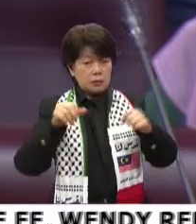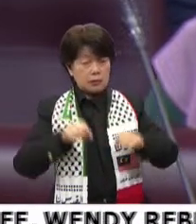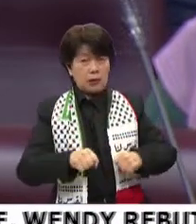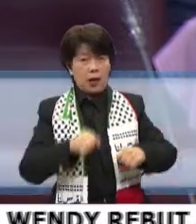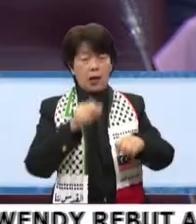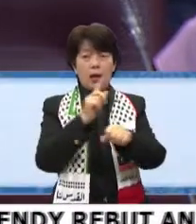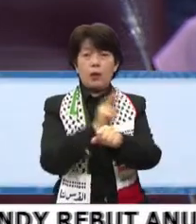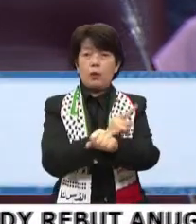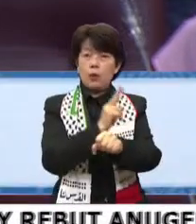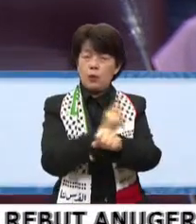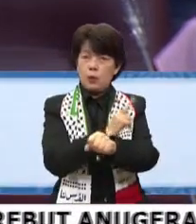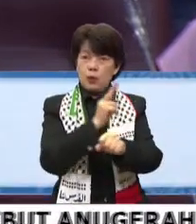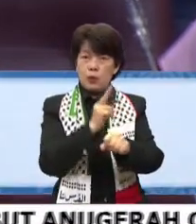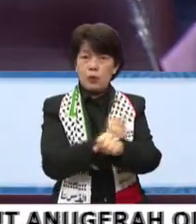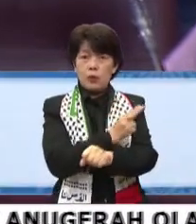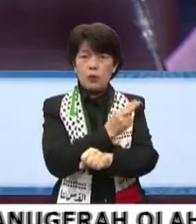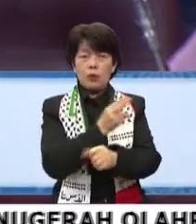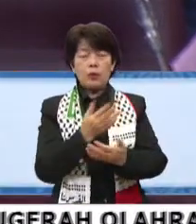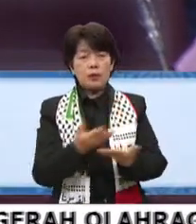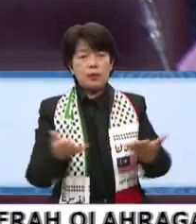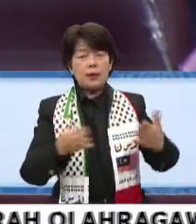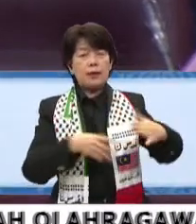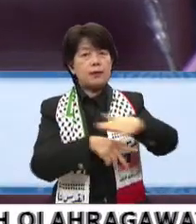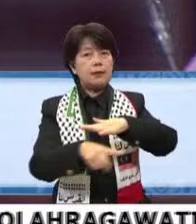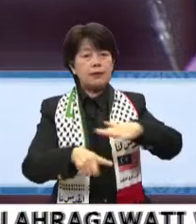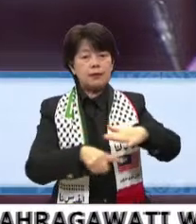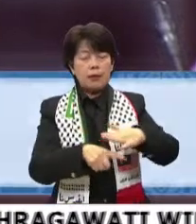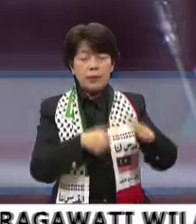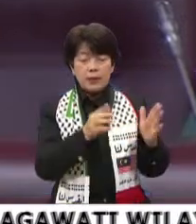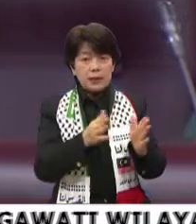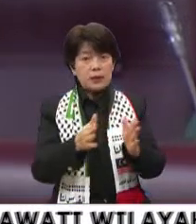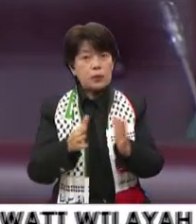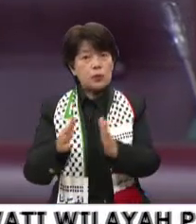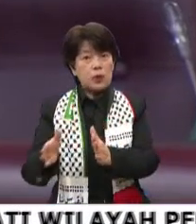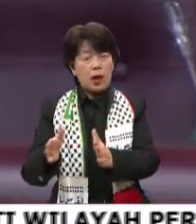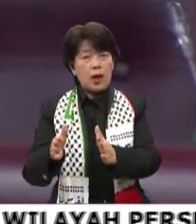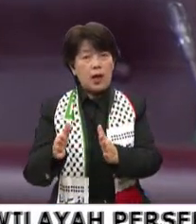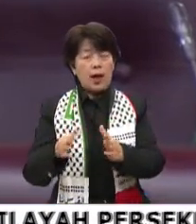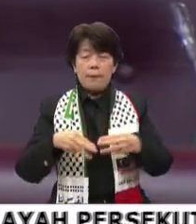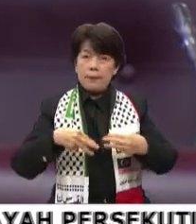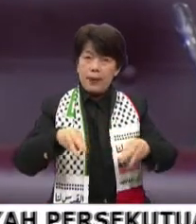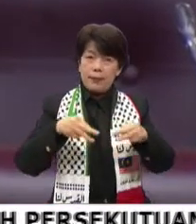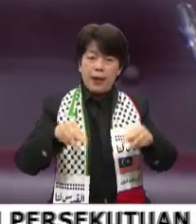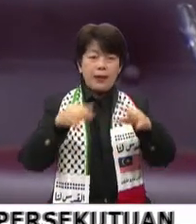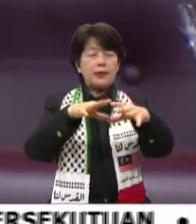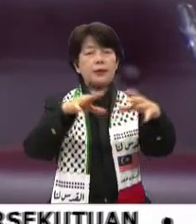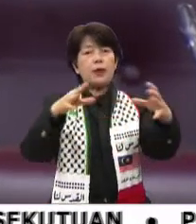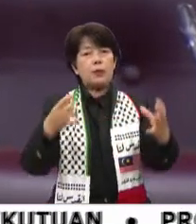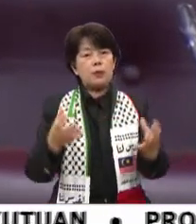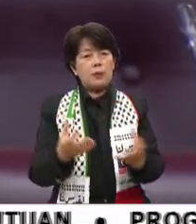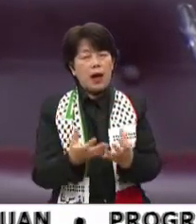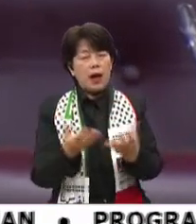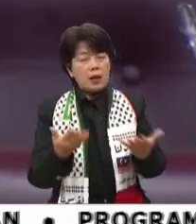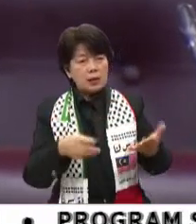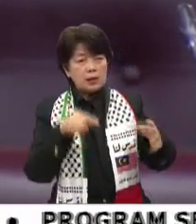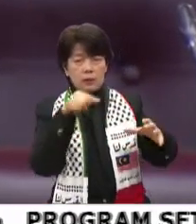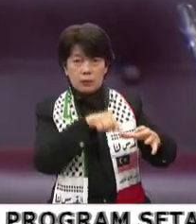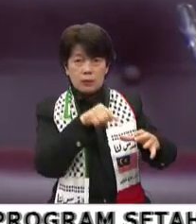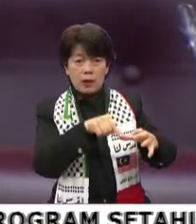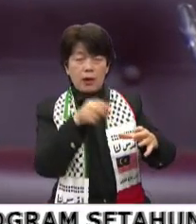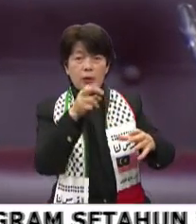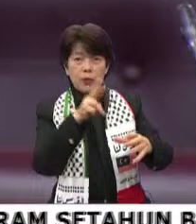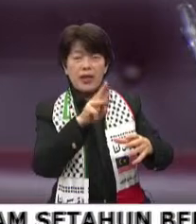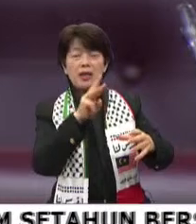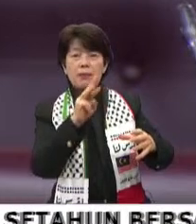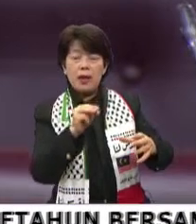instrumen dasar operasinya bagi memastikan keadaan pasaran yang teratur dalam keadaan pasaran kewangan Global yang tidak menentuadar pertukaran Ringgit yang